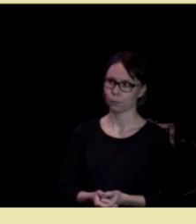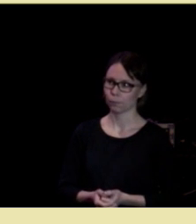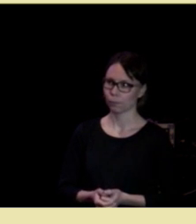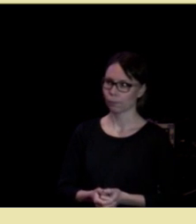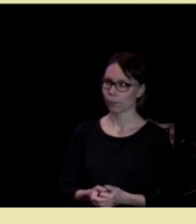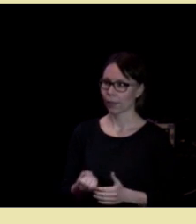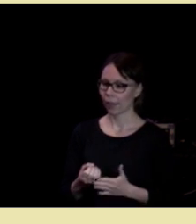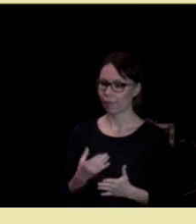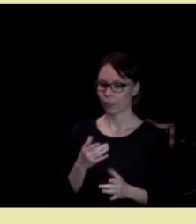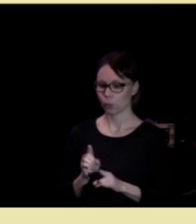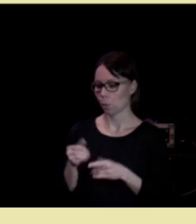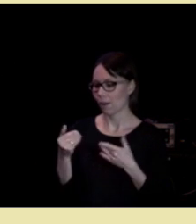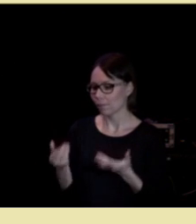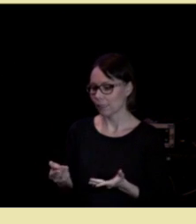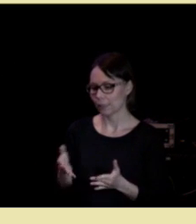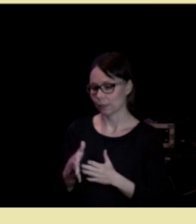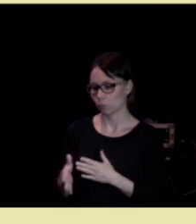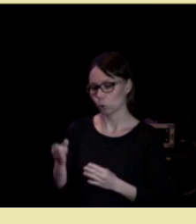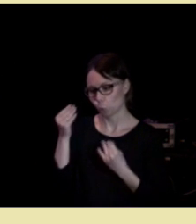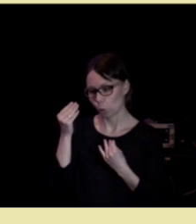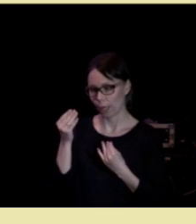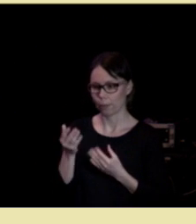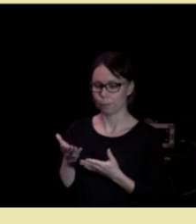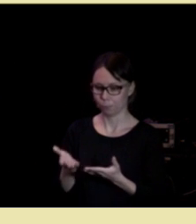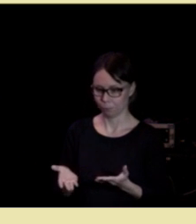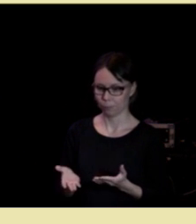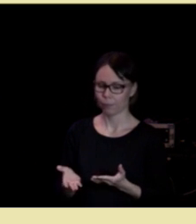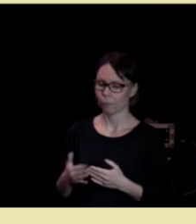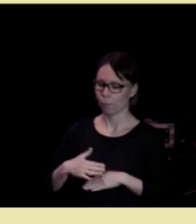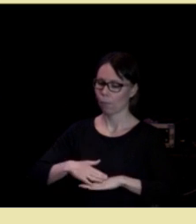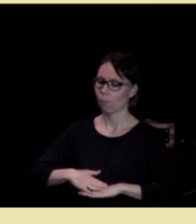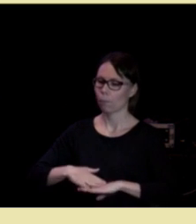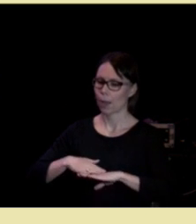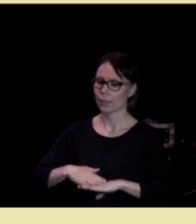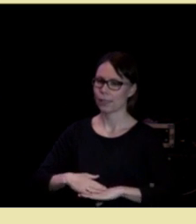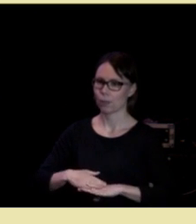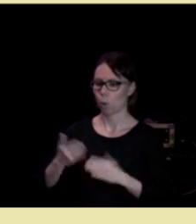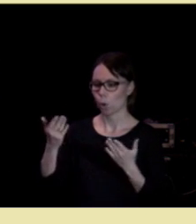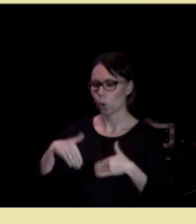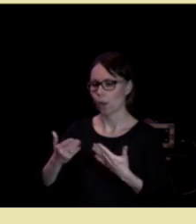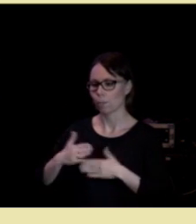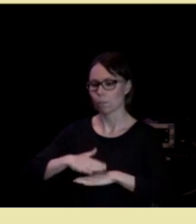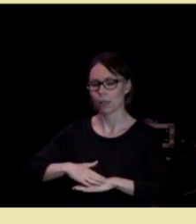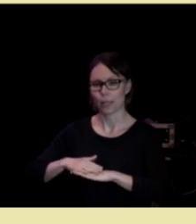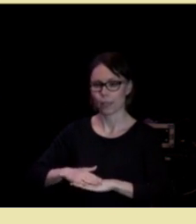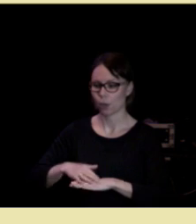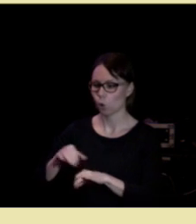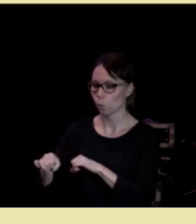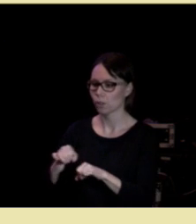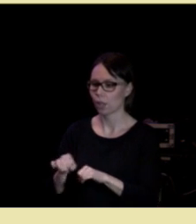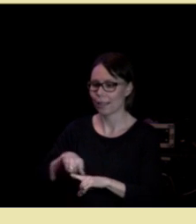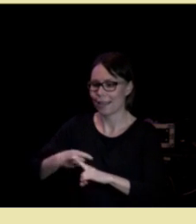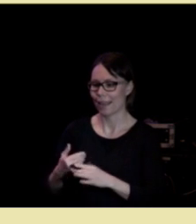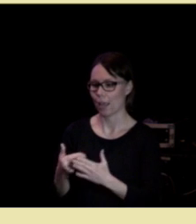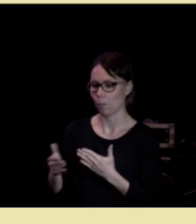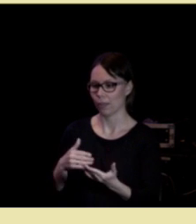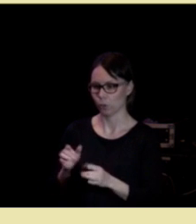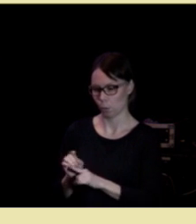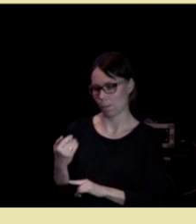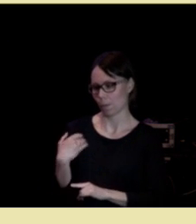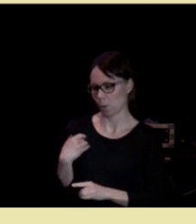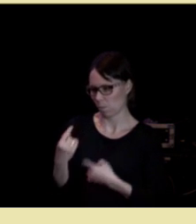Effektene som vist I denne studien, de basert på døgnbasert kommunal rehabilitering, slik som jeg har